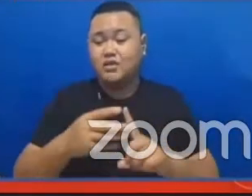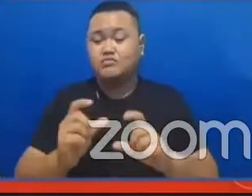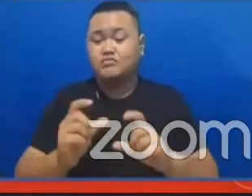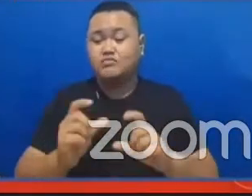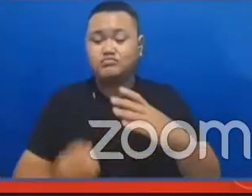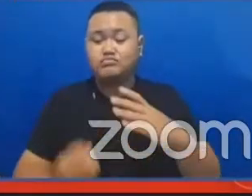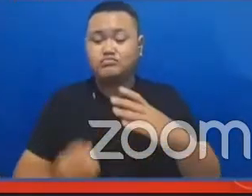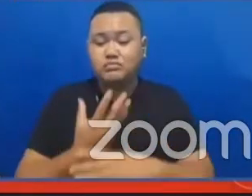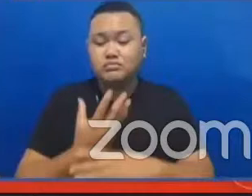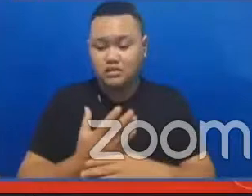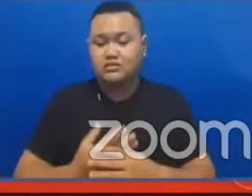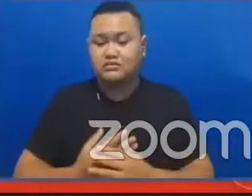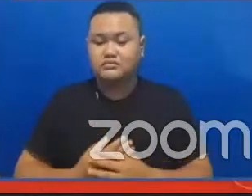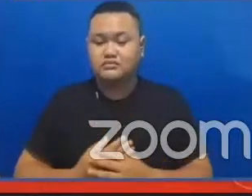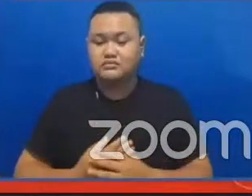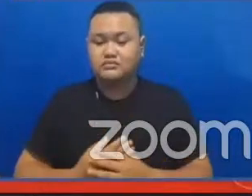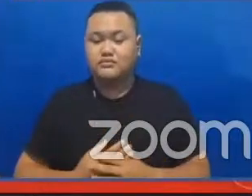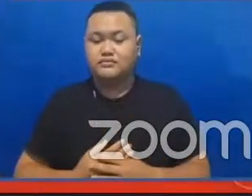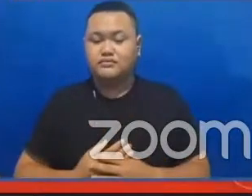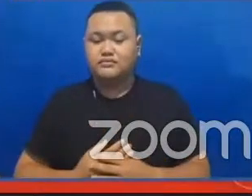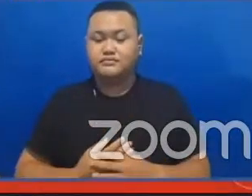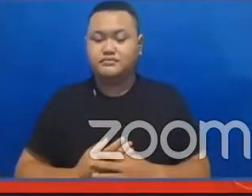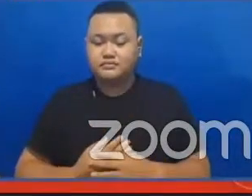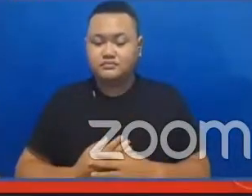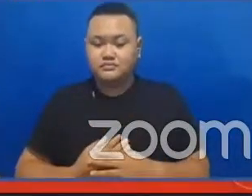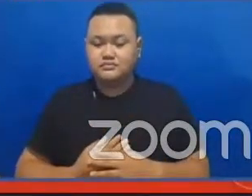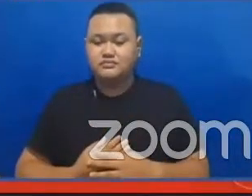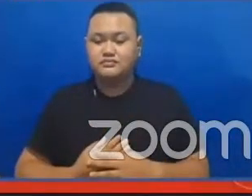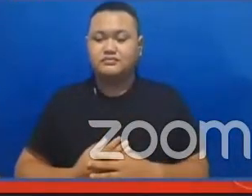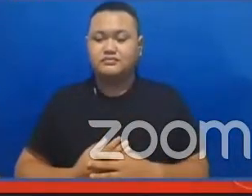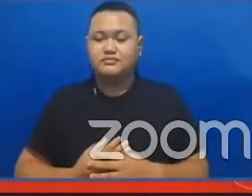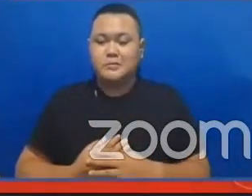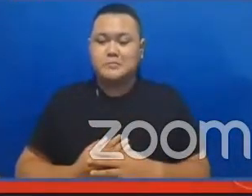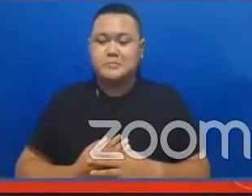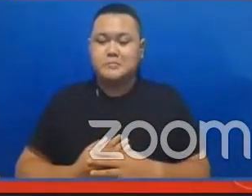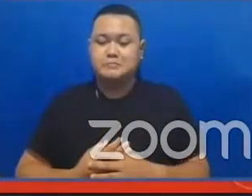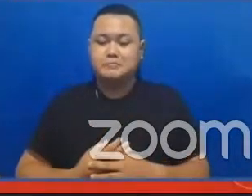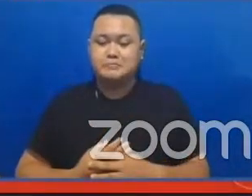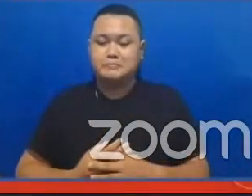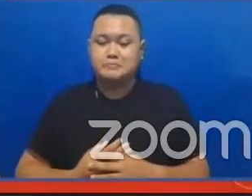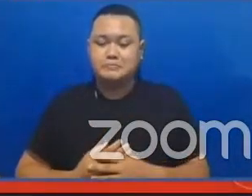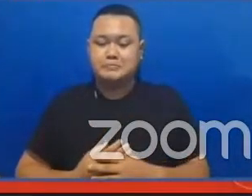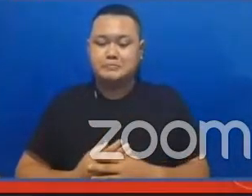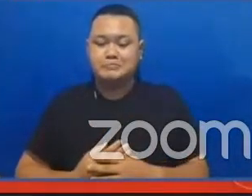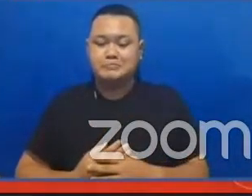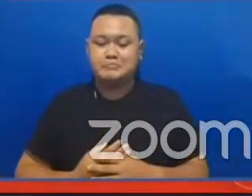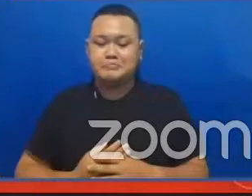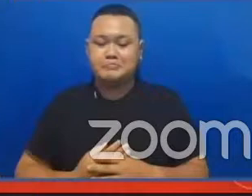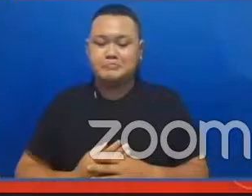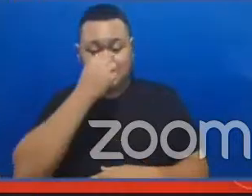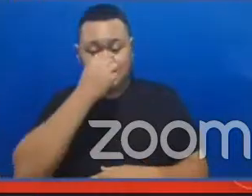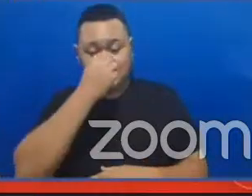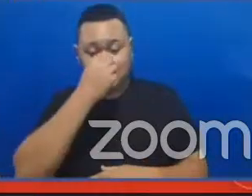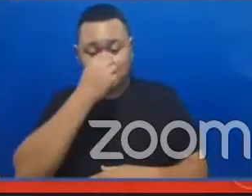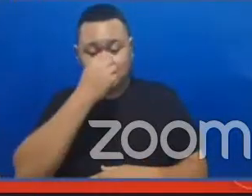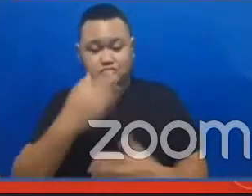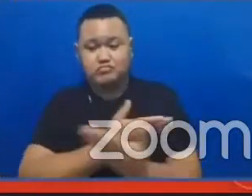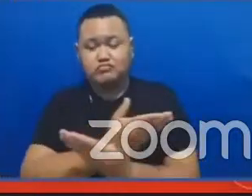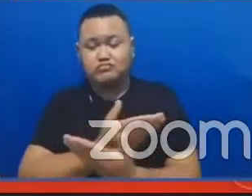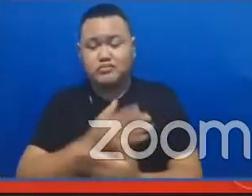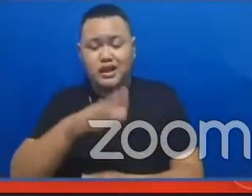mengembangkan bahan-bahan ajar, bahan-bahan eksperimennya sesuai dengan bahan-bahan yang ada di rumah. Hari Kamis